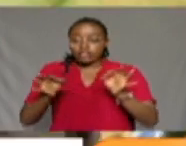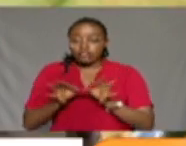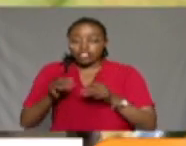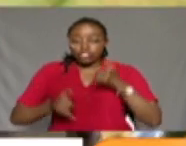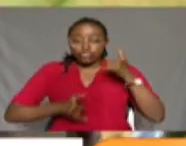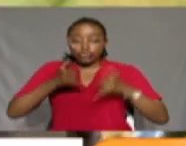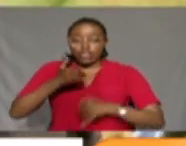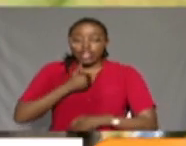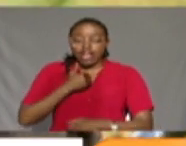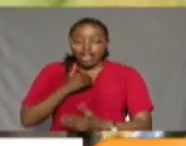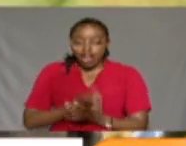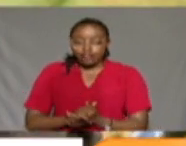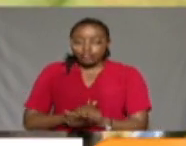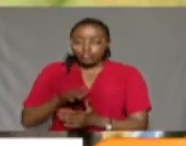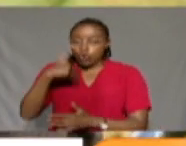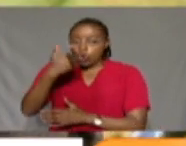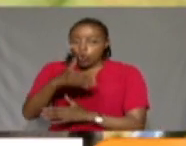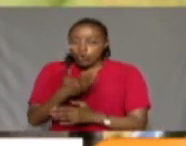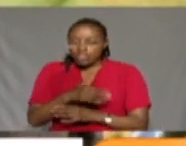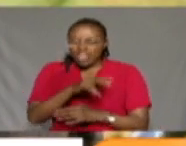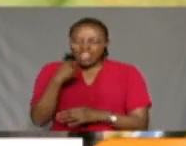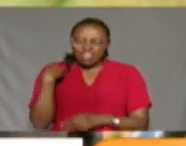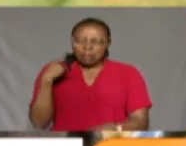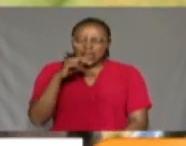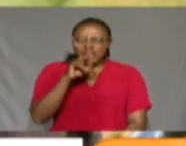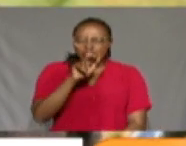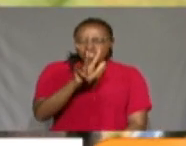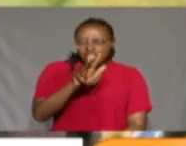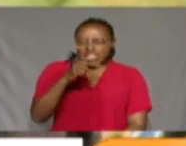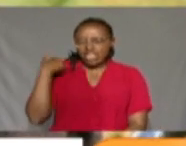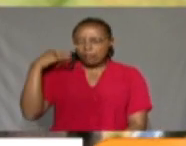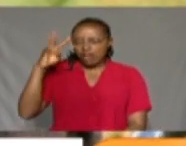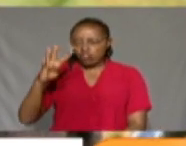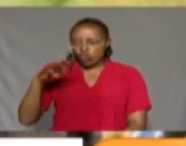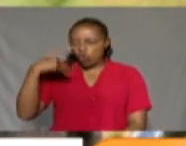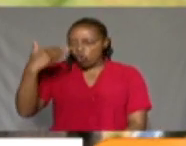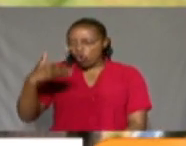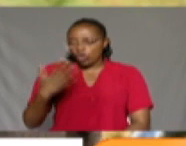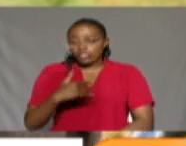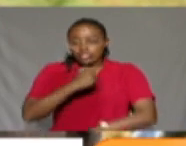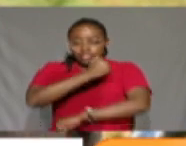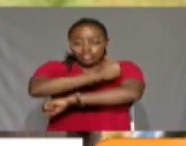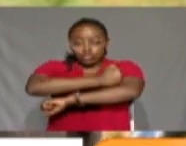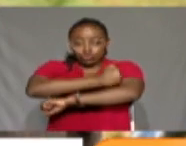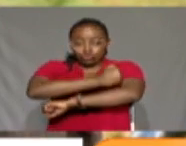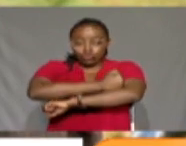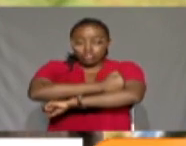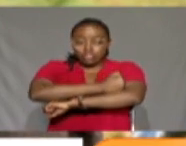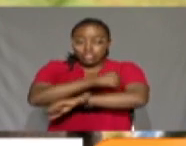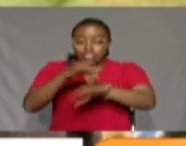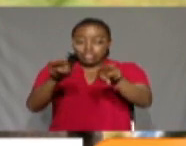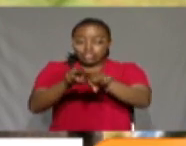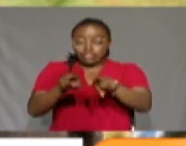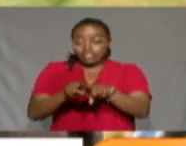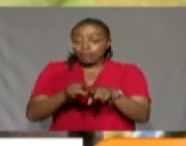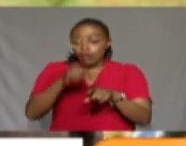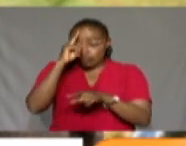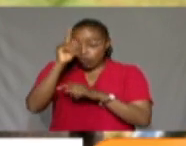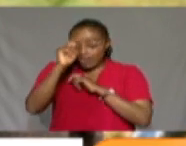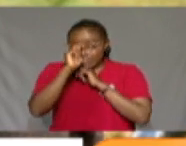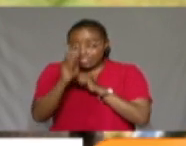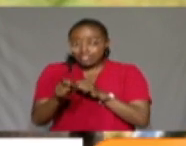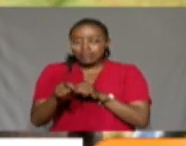joy. Anachukuanga number 3, number 4 kwa shule. Na hata kwa adabu ni